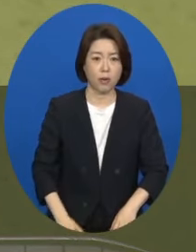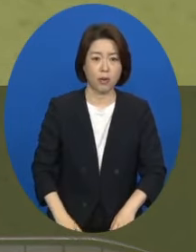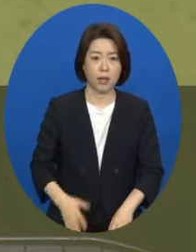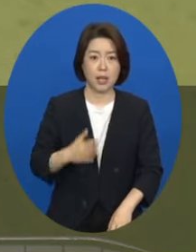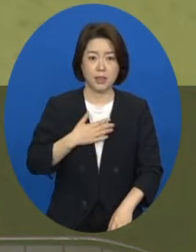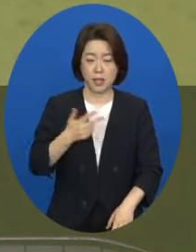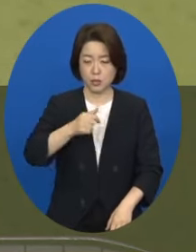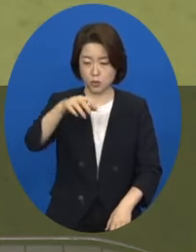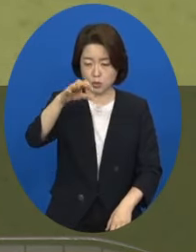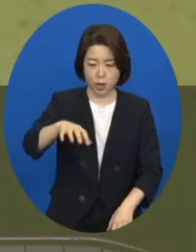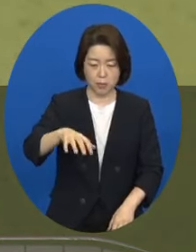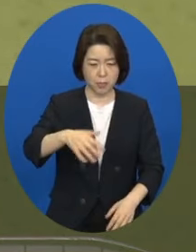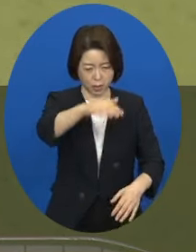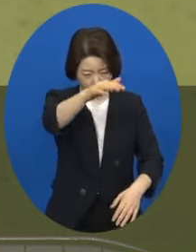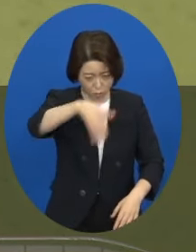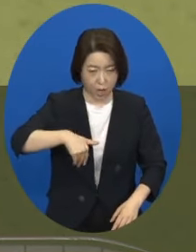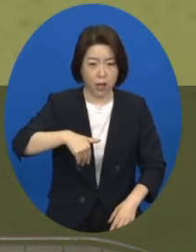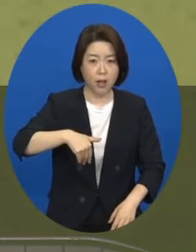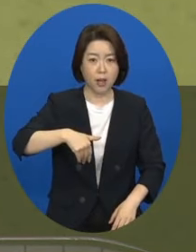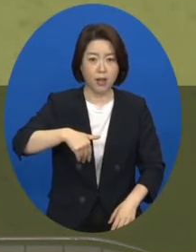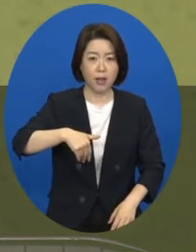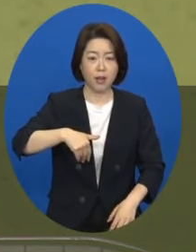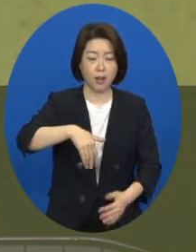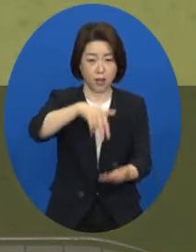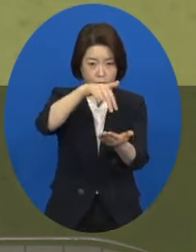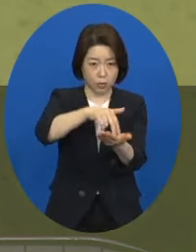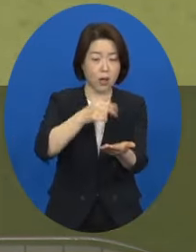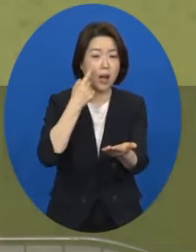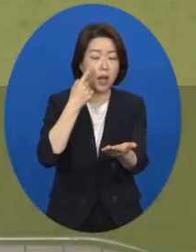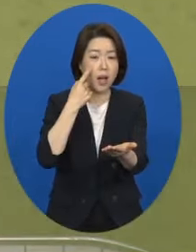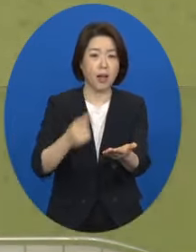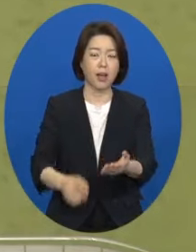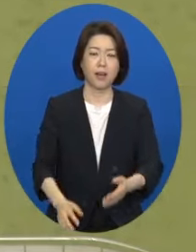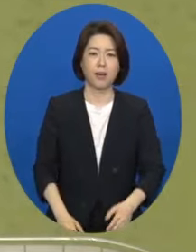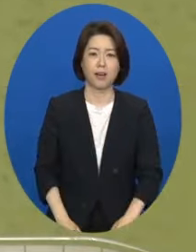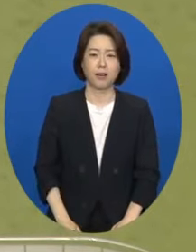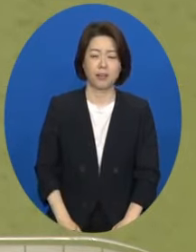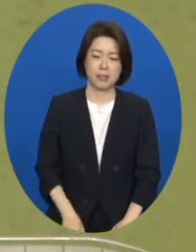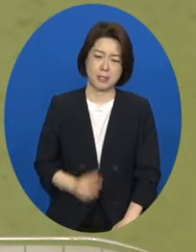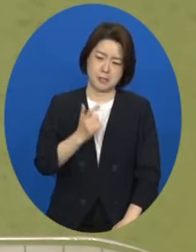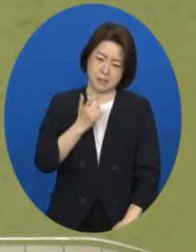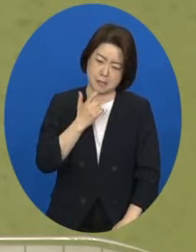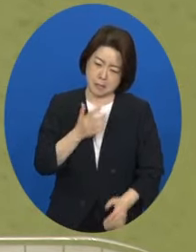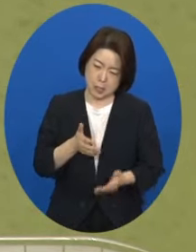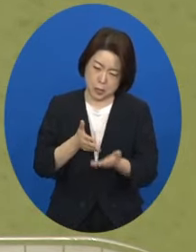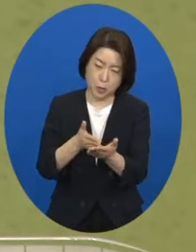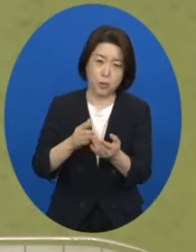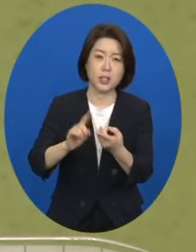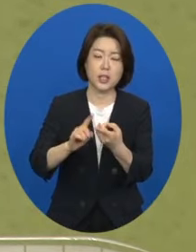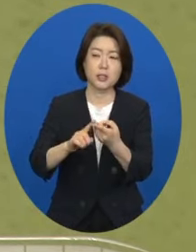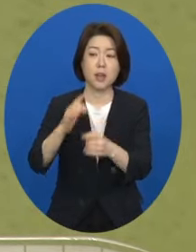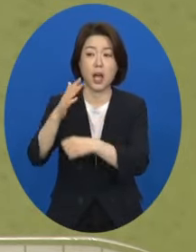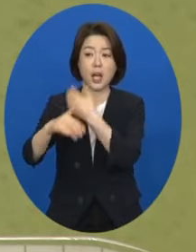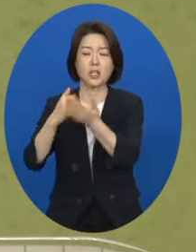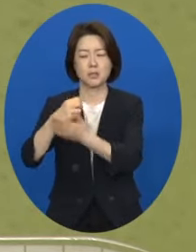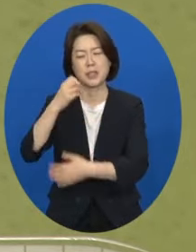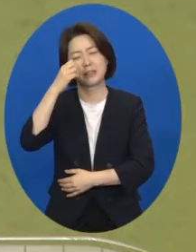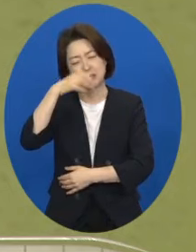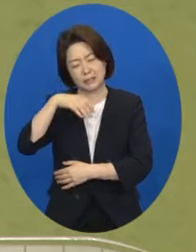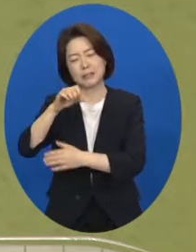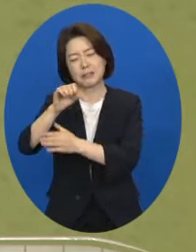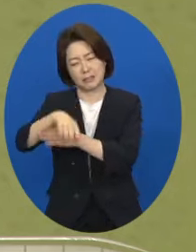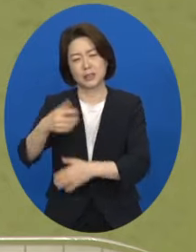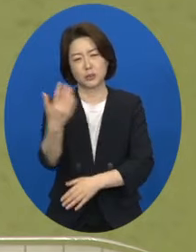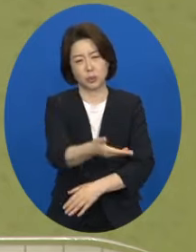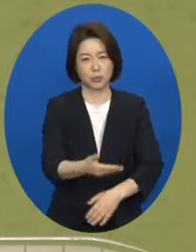나와 서거라 라고 말씀을 하면서 이 하도 요구한 사항에 대해서 하나님이 그냥 들어주신 것이다 라고 말씀하는